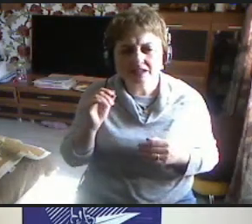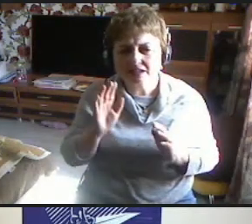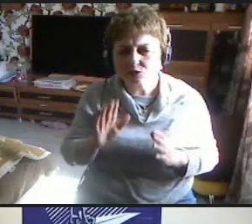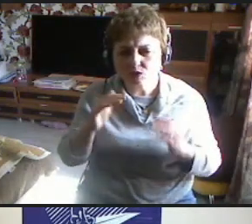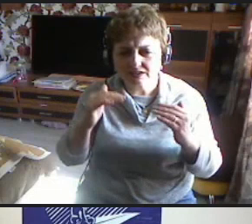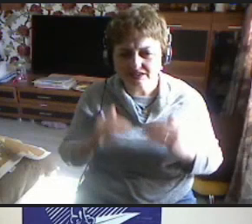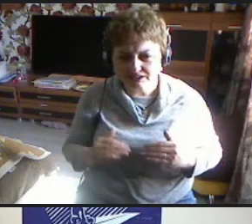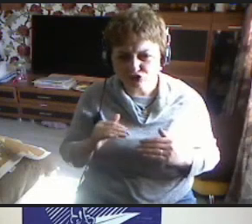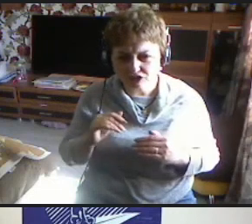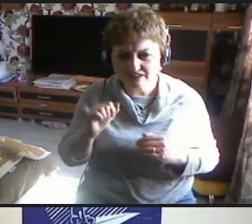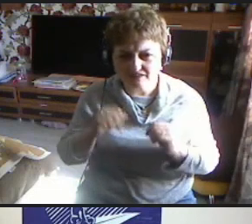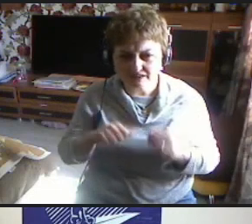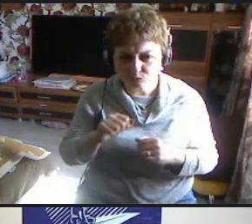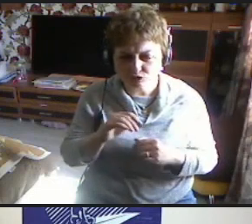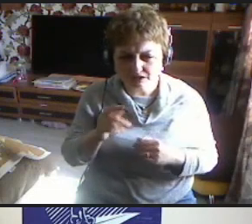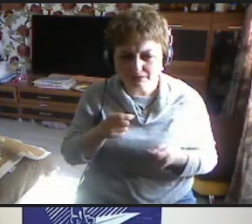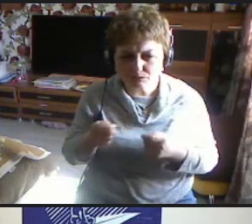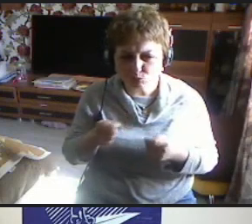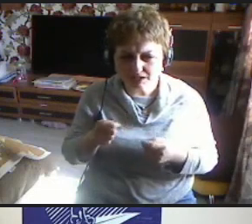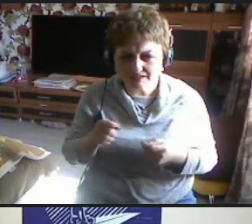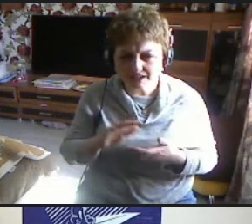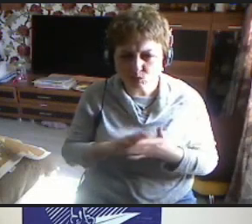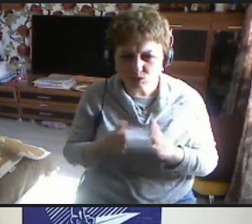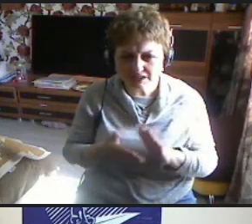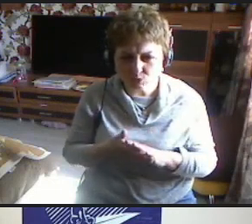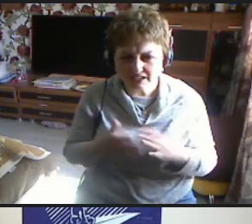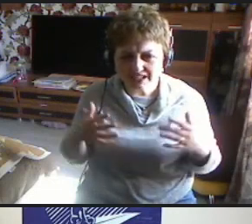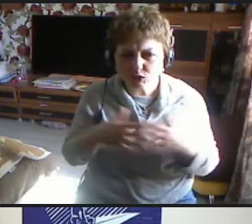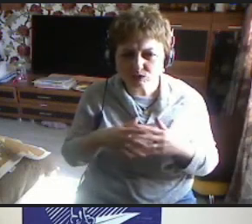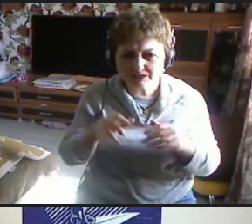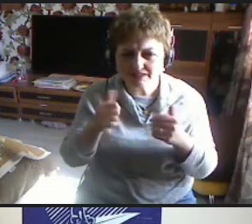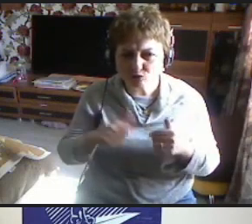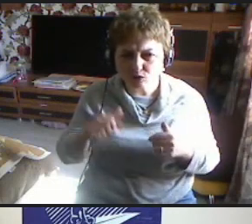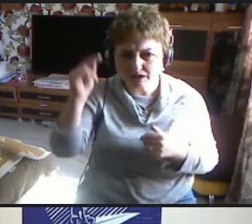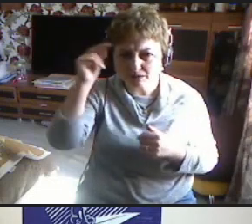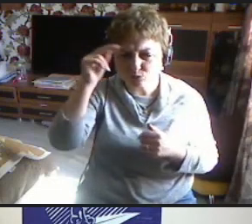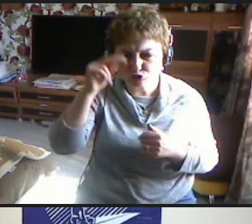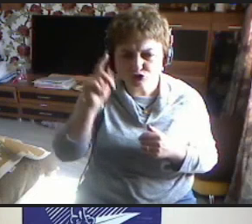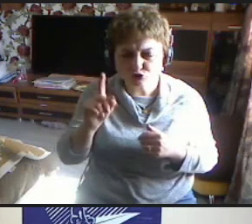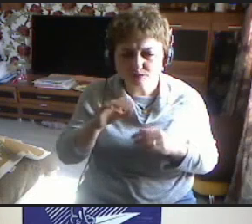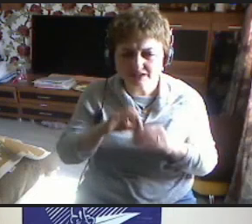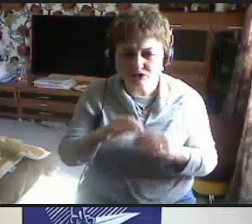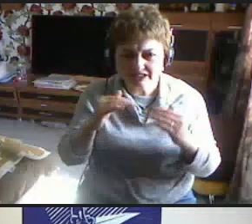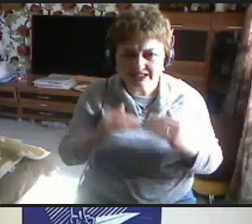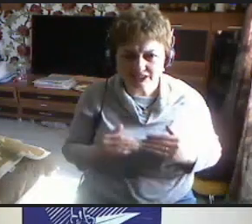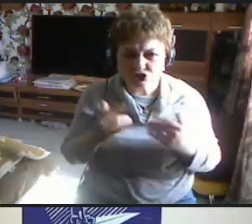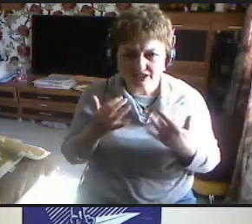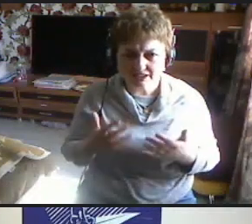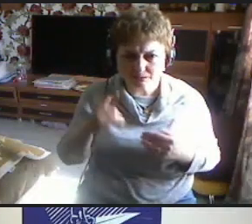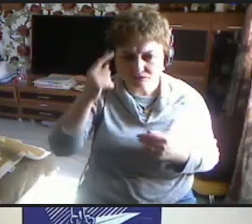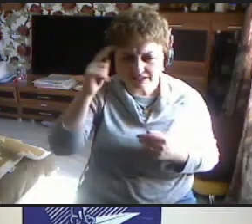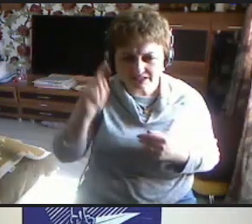но и манипулирование условиями инклюзивной формы обучения, что приводит к снижению требований к знаниям при инклюзии